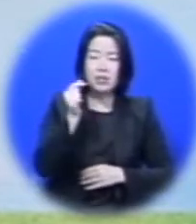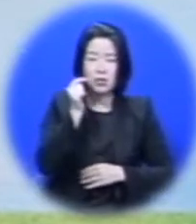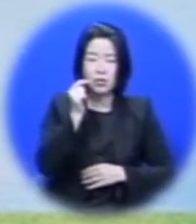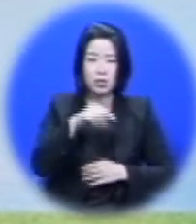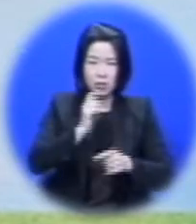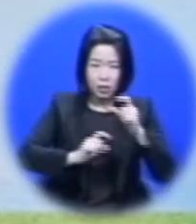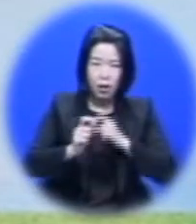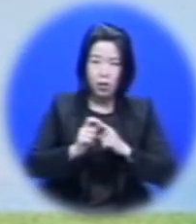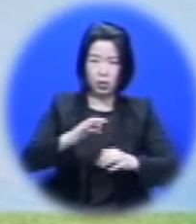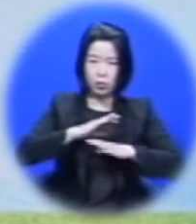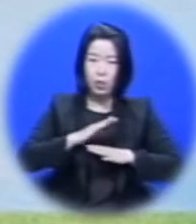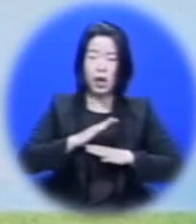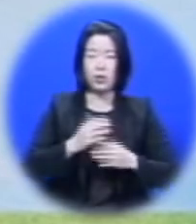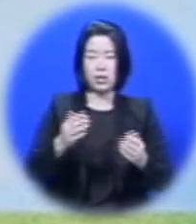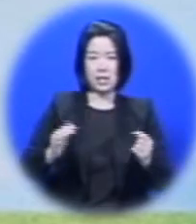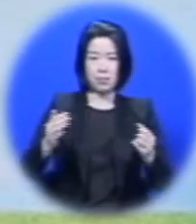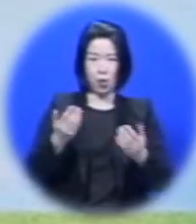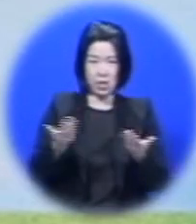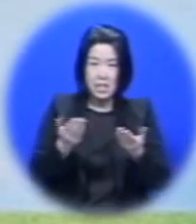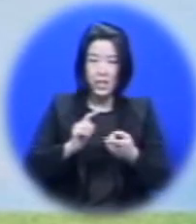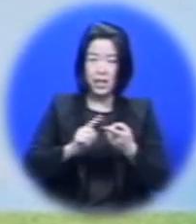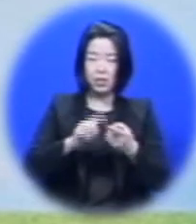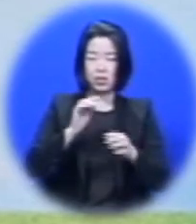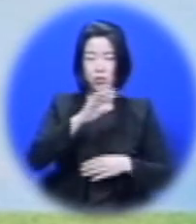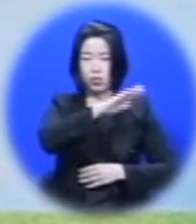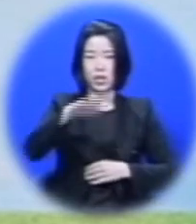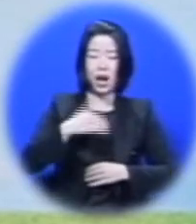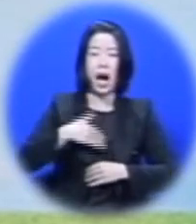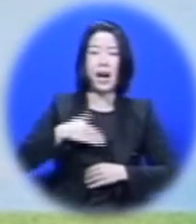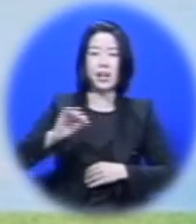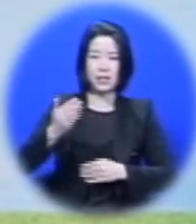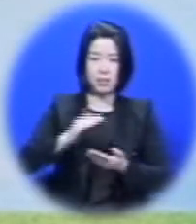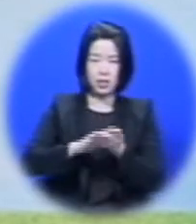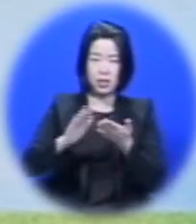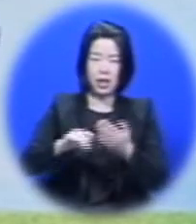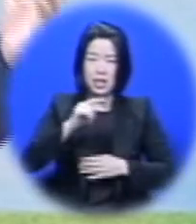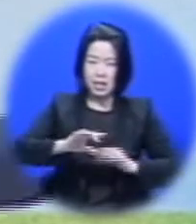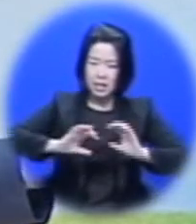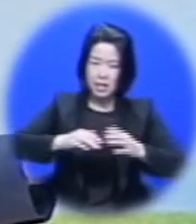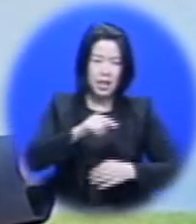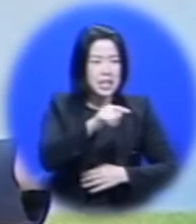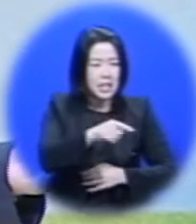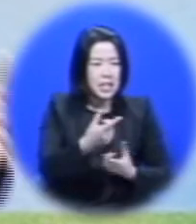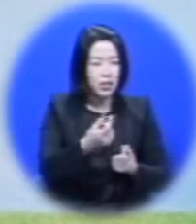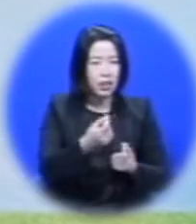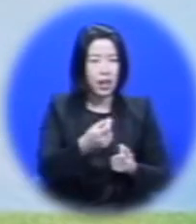일이 있다는 사실을 믿음을 가진 우리들이 알아야 합니다. 그것은 세상이 이렇게